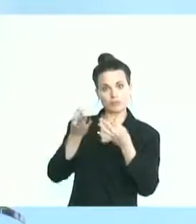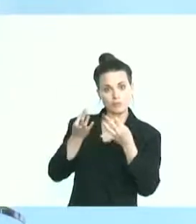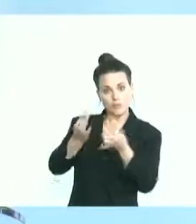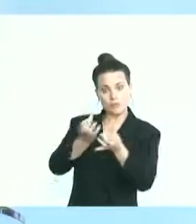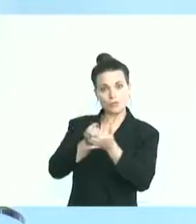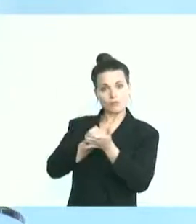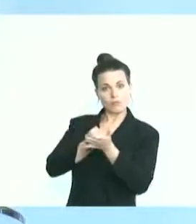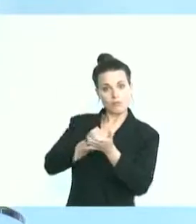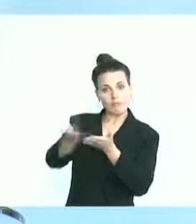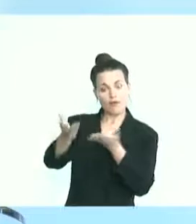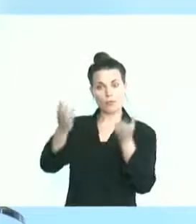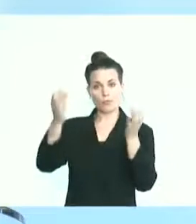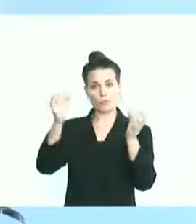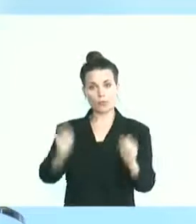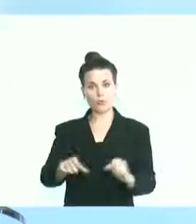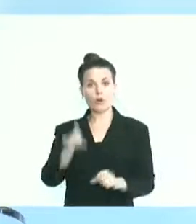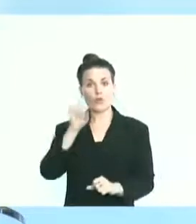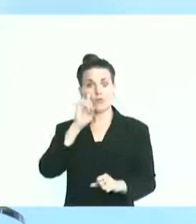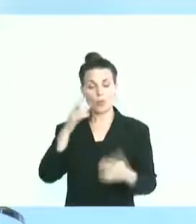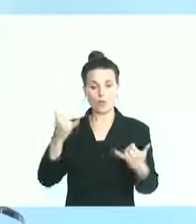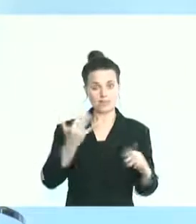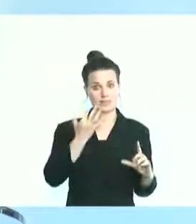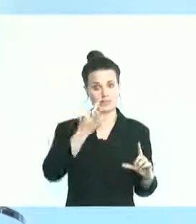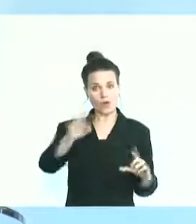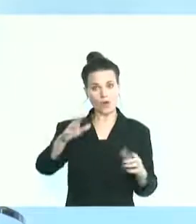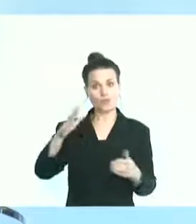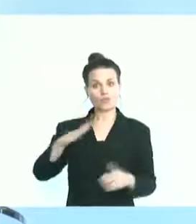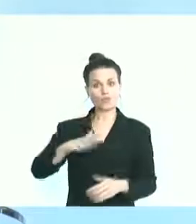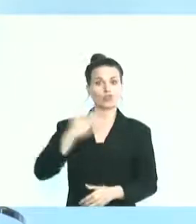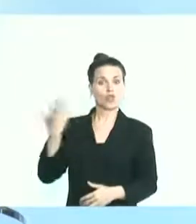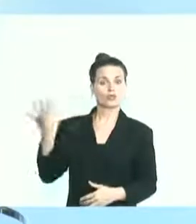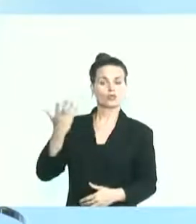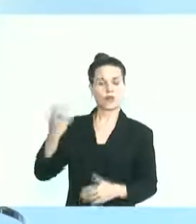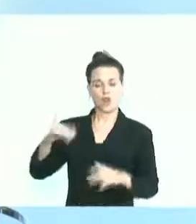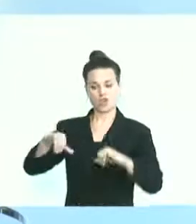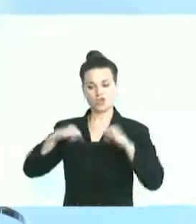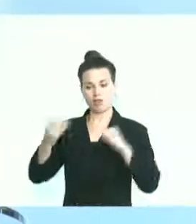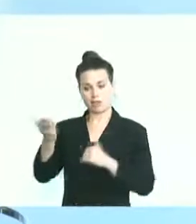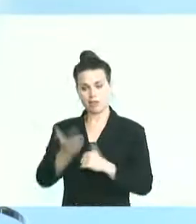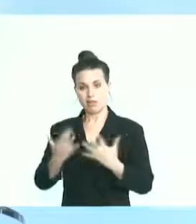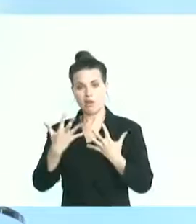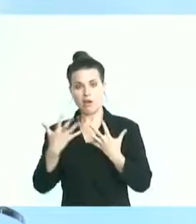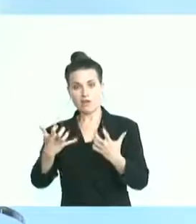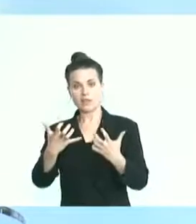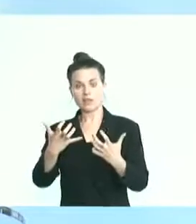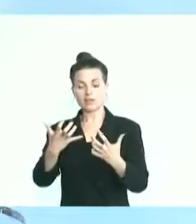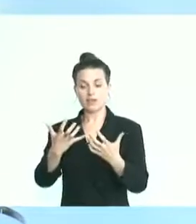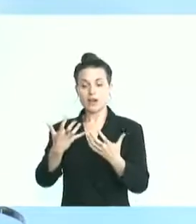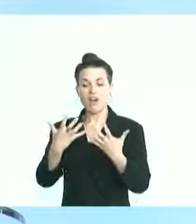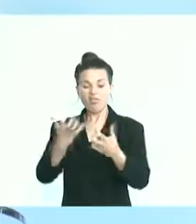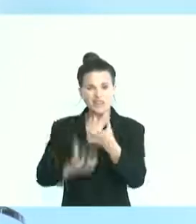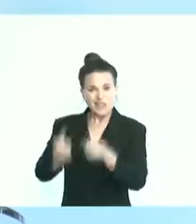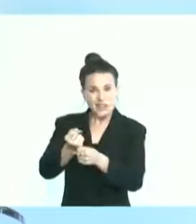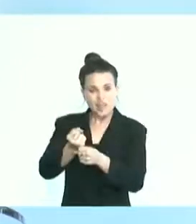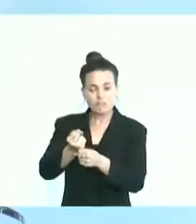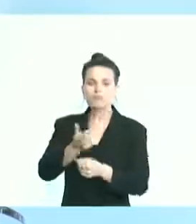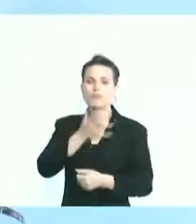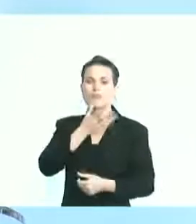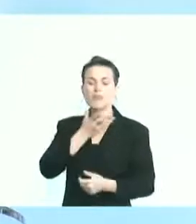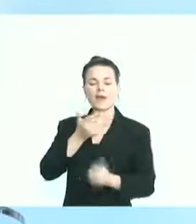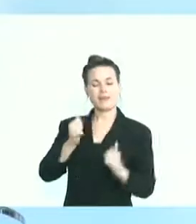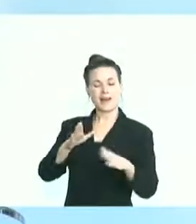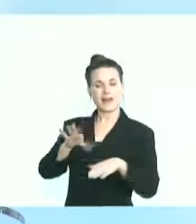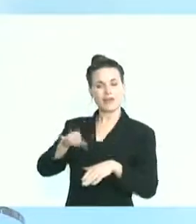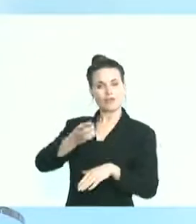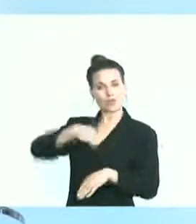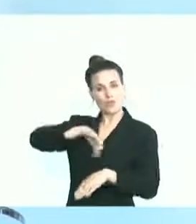que nous avons dans notre pays la chance d'avoir une jeunesse qui a envie. Et cette envie, elle ne se crée pas. Par contre, elle s'accompagne. Par la mobilisation, évidemment, de